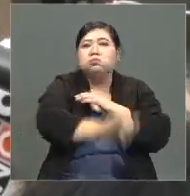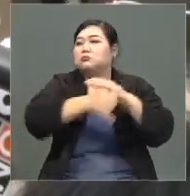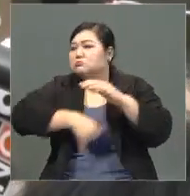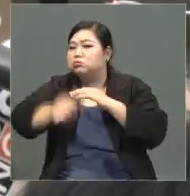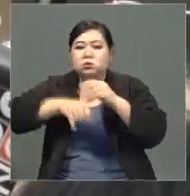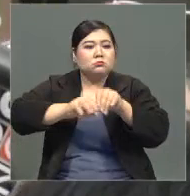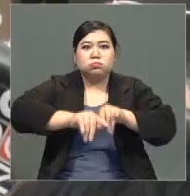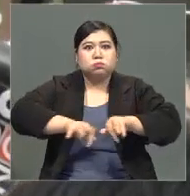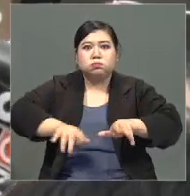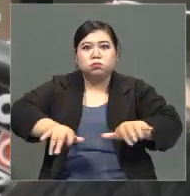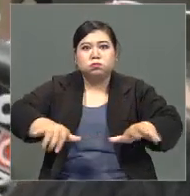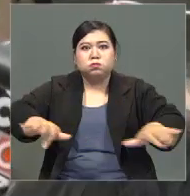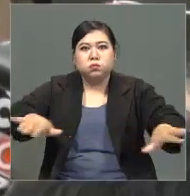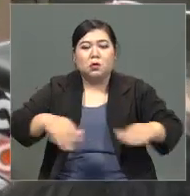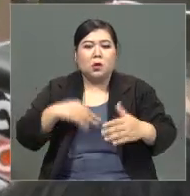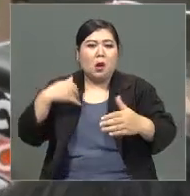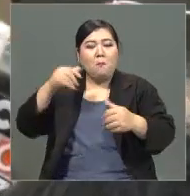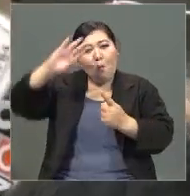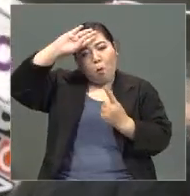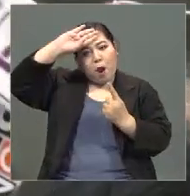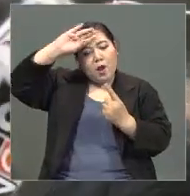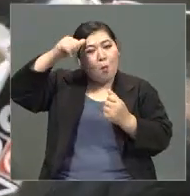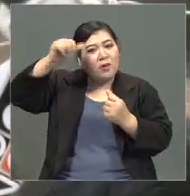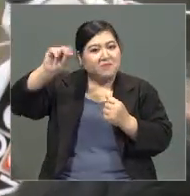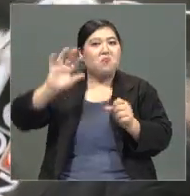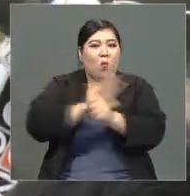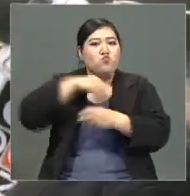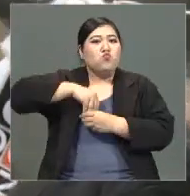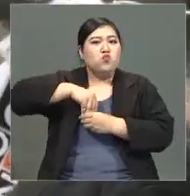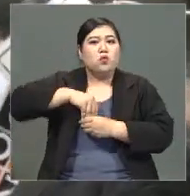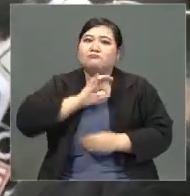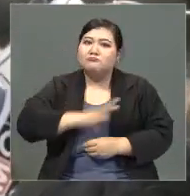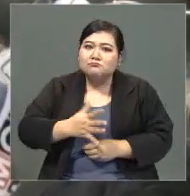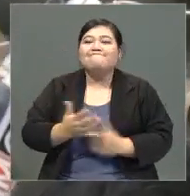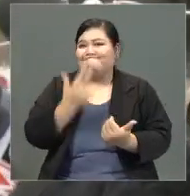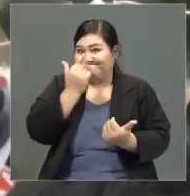ระบาดได้ถึงวันที่30ตรงนั้นคือสิ่งที่เราห่วงใย